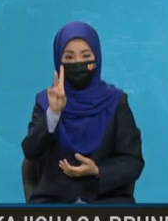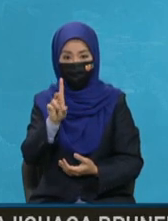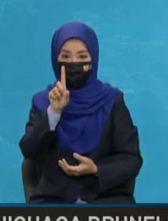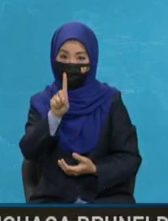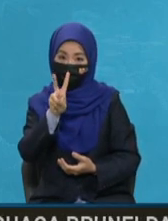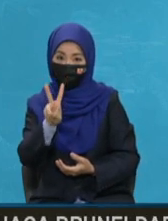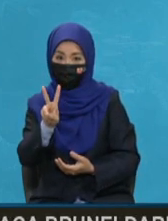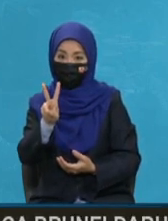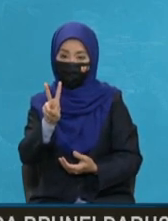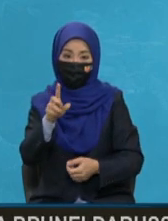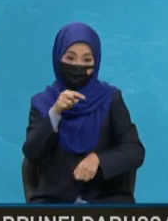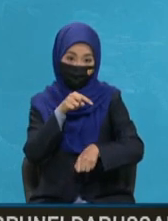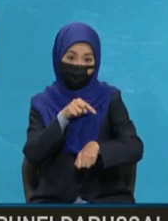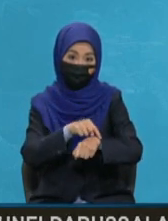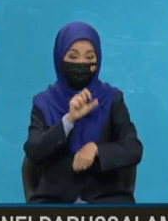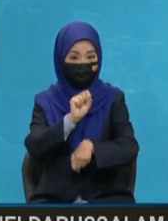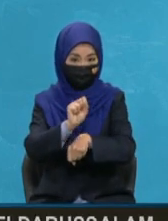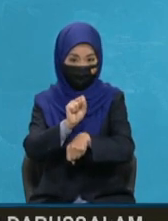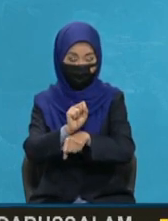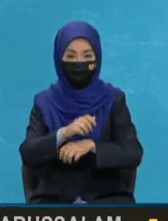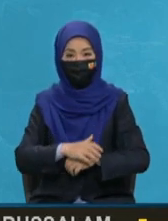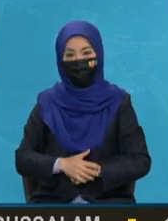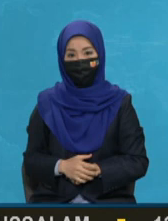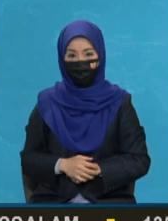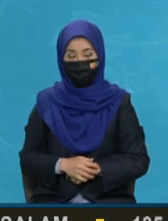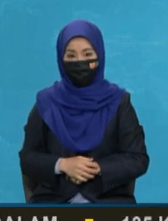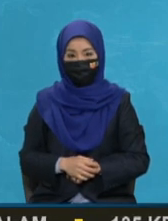5712 pada waktu bekerja